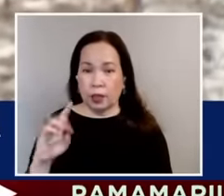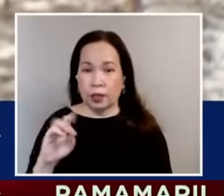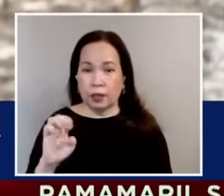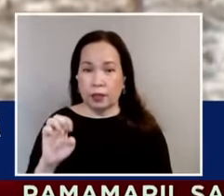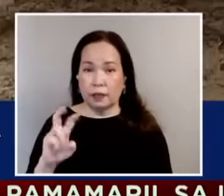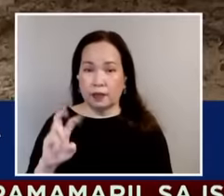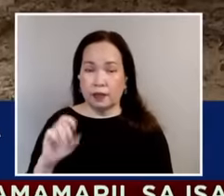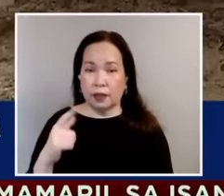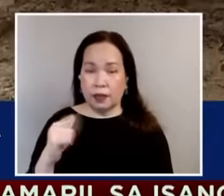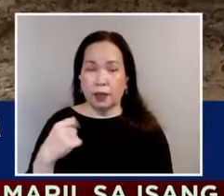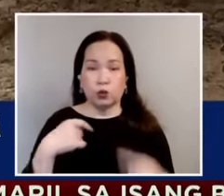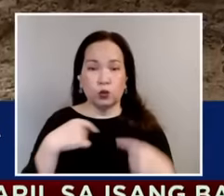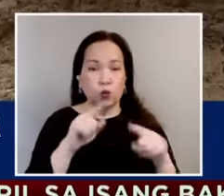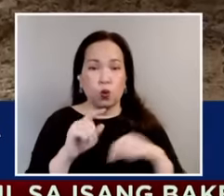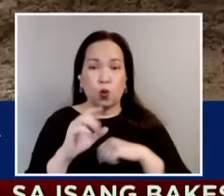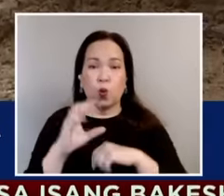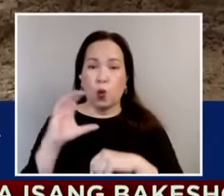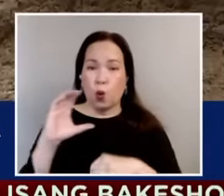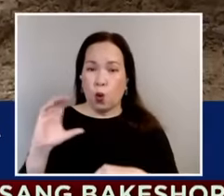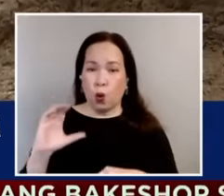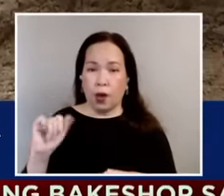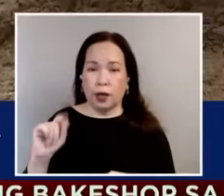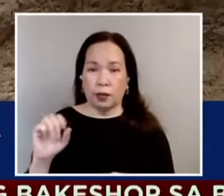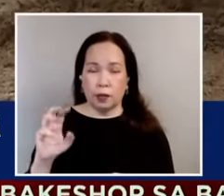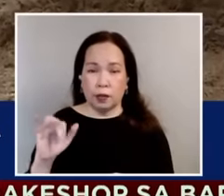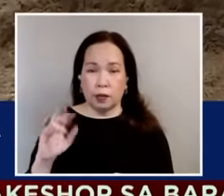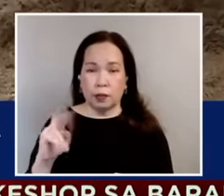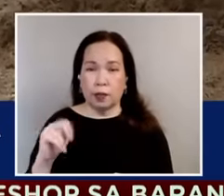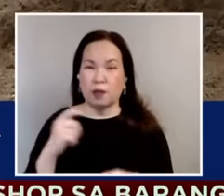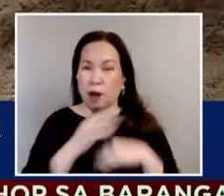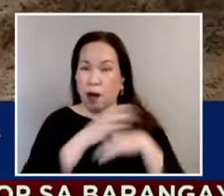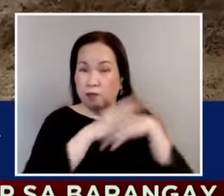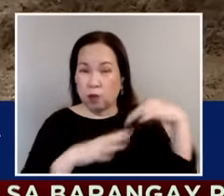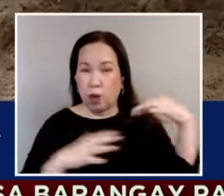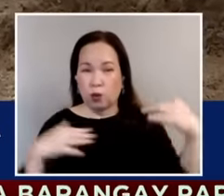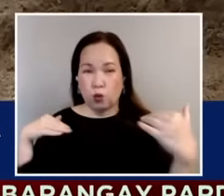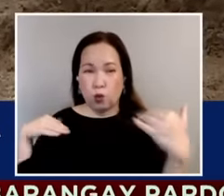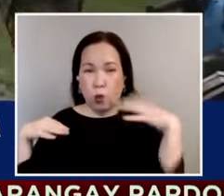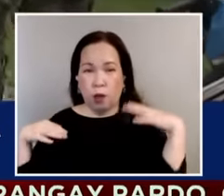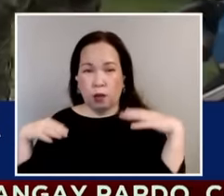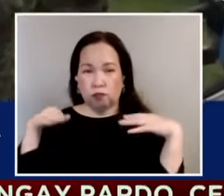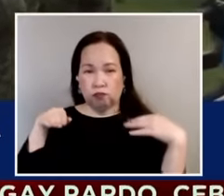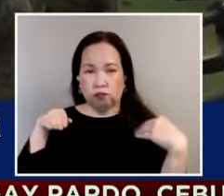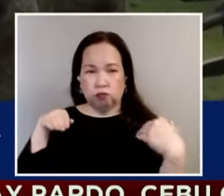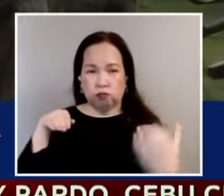ilang landslide, halin-hinan muna ang mga sasakyan sa pagdaan sa kalsada.